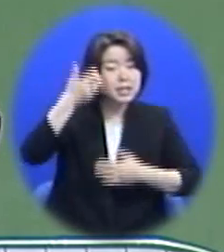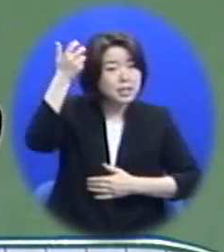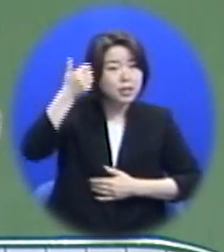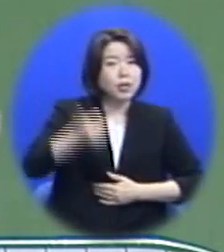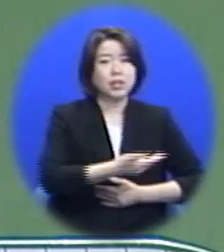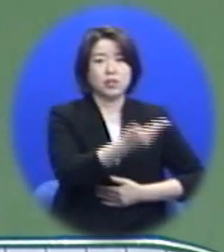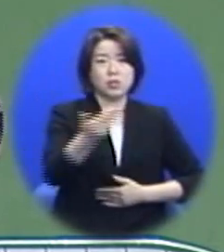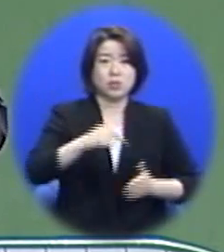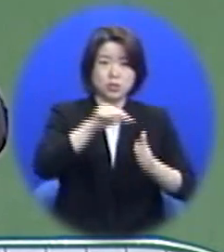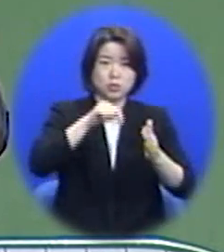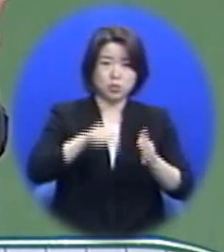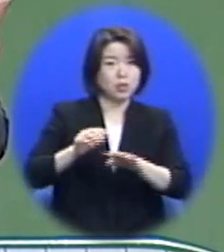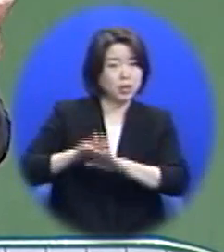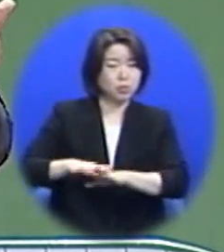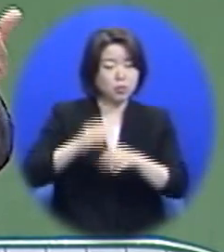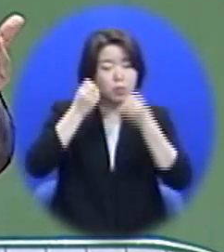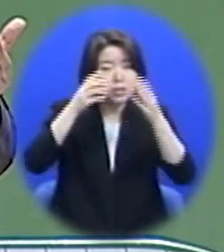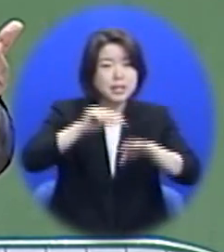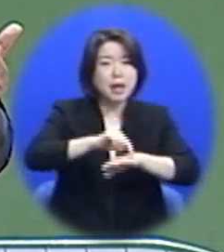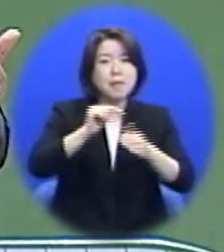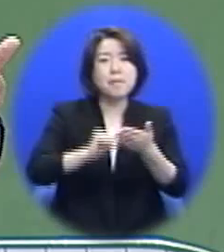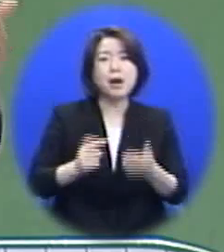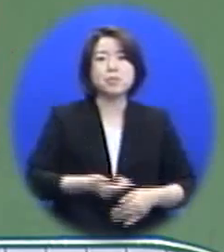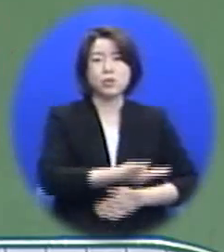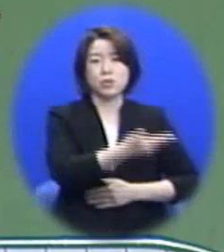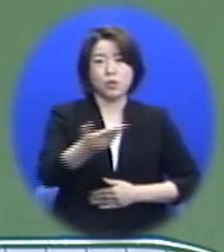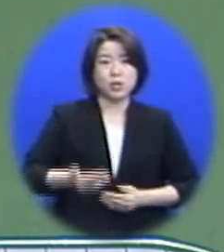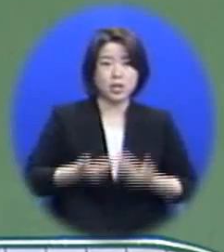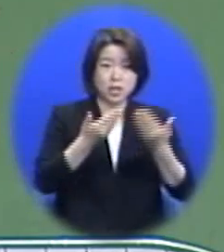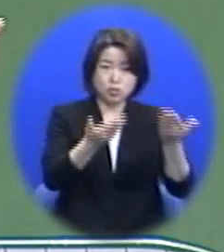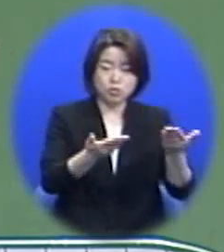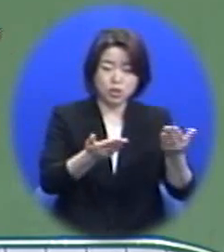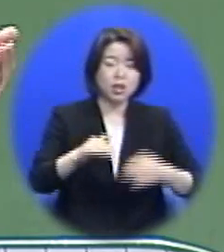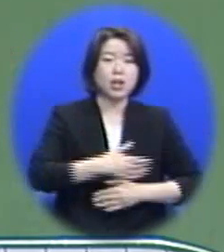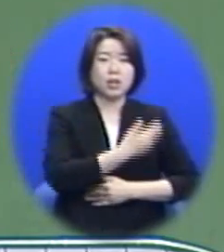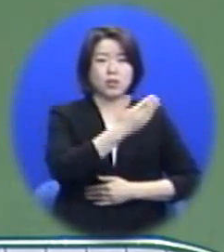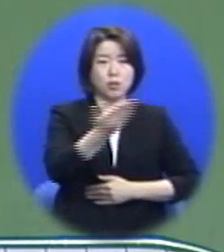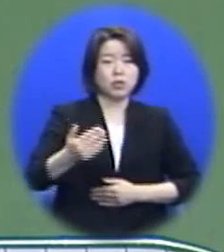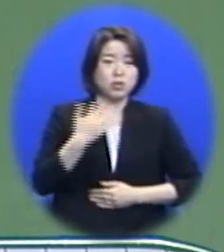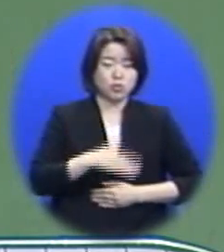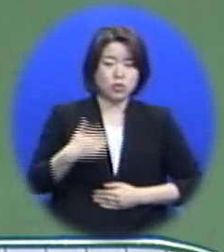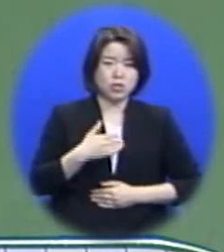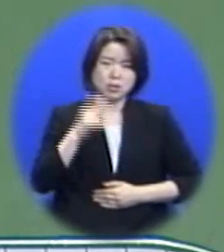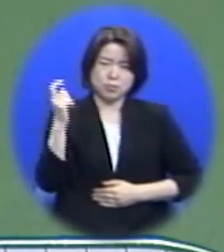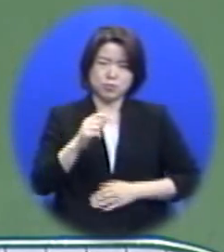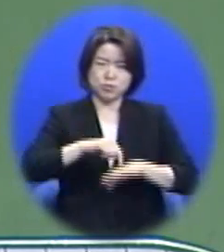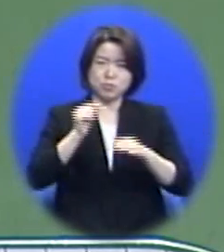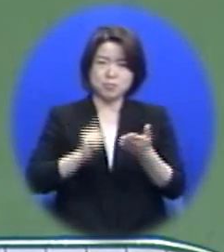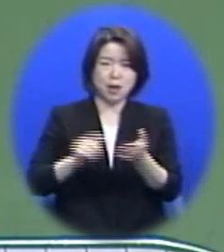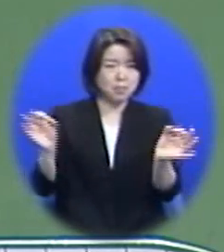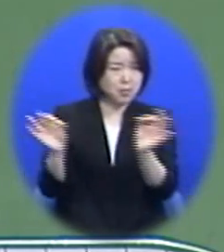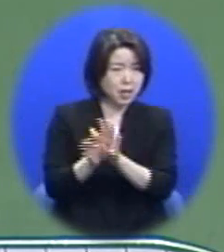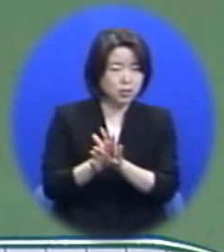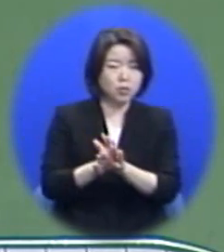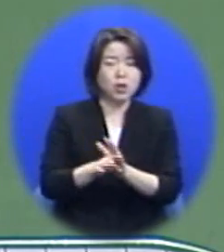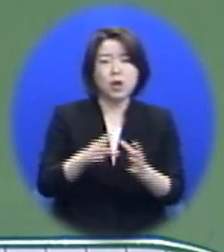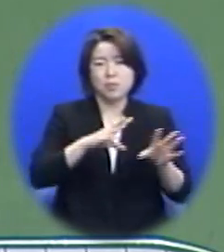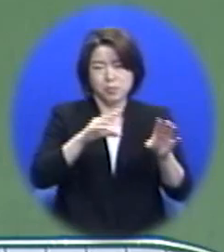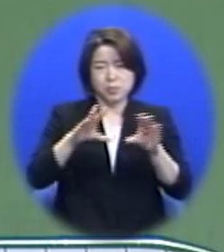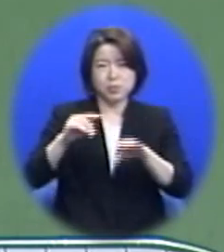속에 두고 새 마음을 너희에게 주되 너희 육신에서 굳은 마음을 제거하고 부드러운 마음을 줄